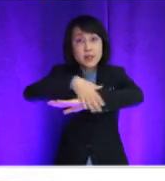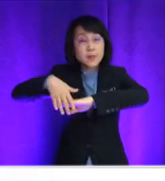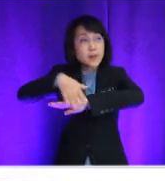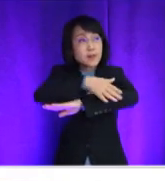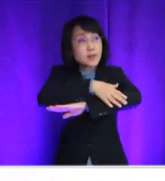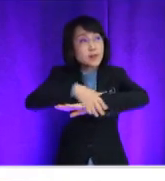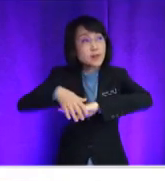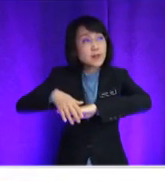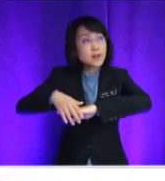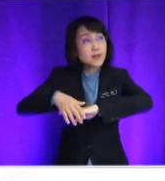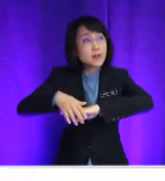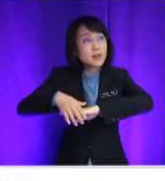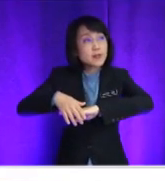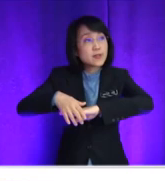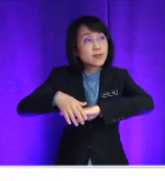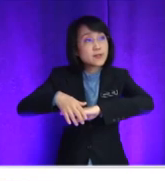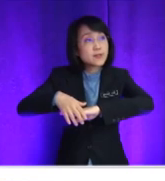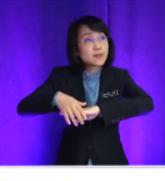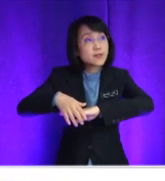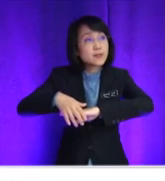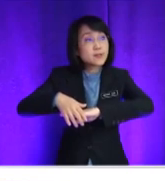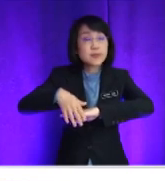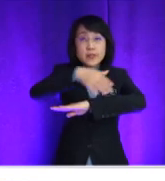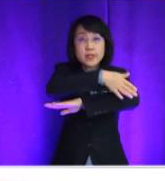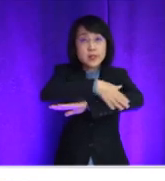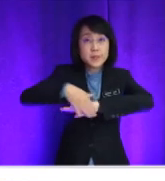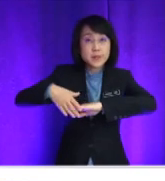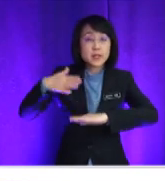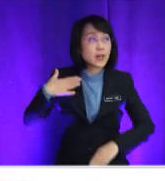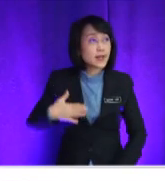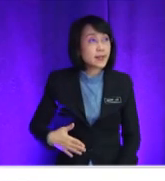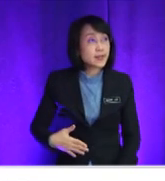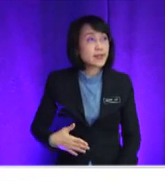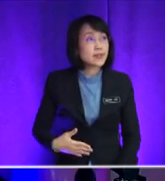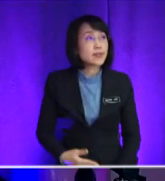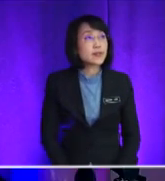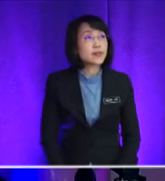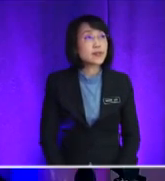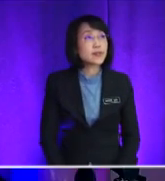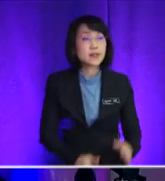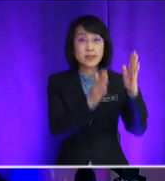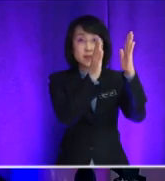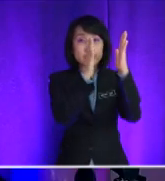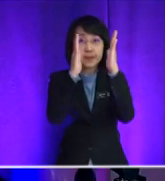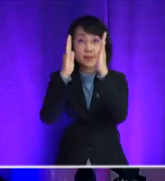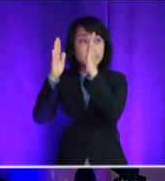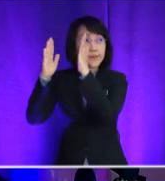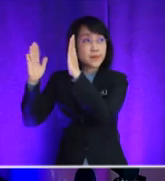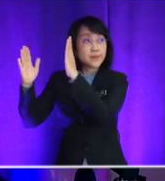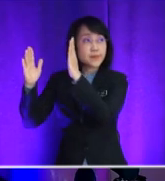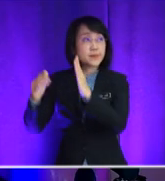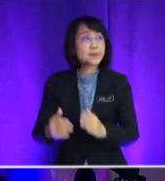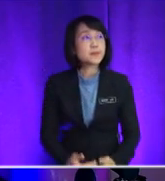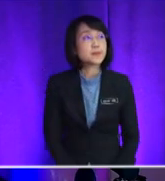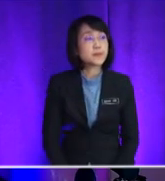adalah berdasarkan daripada tepi kain dan selarik dengan ide kain selari dengan